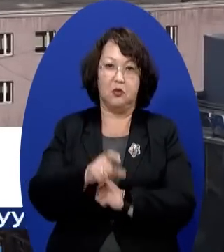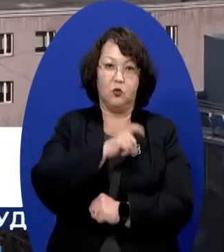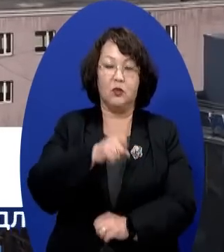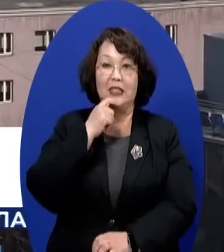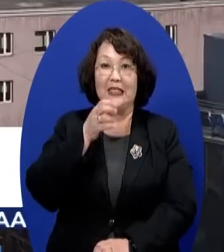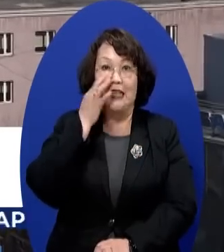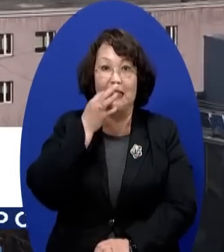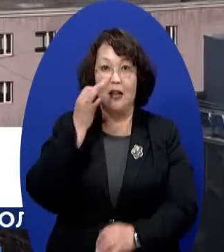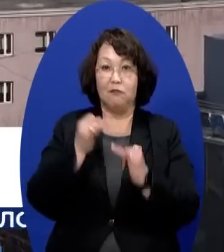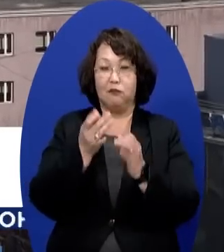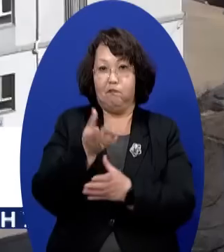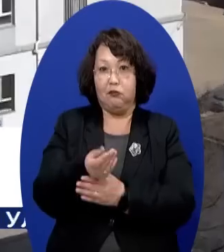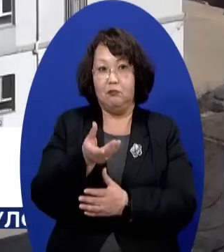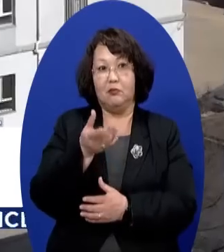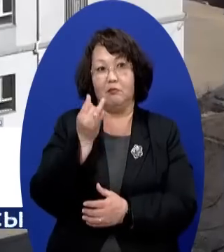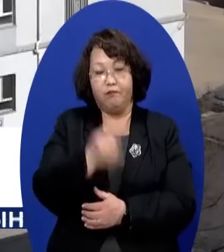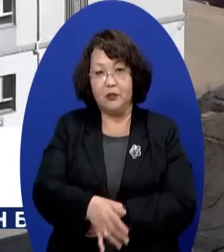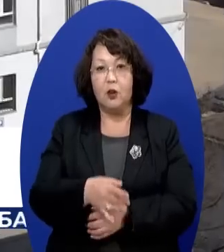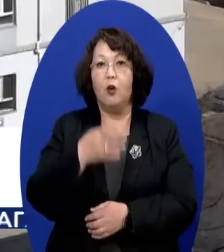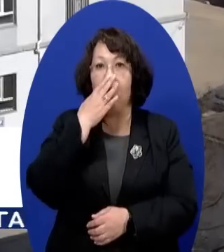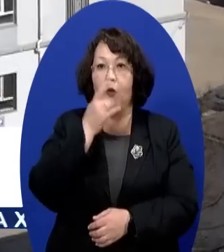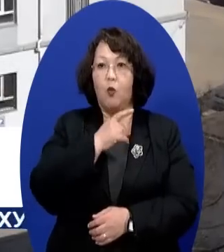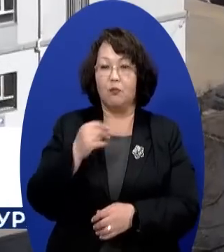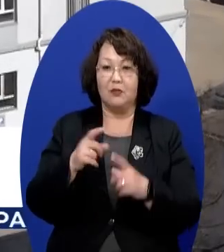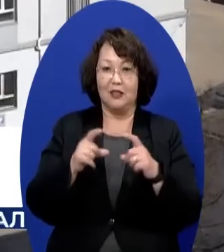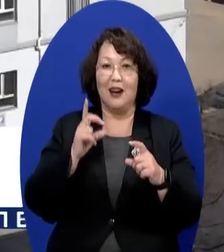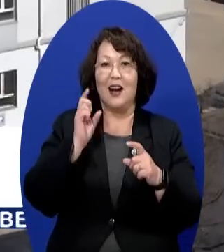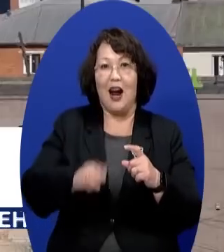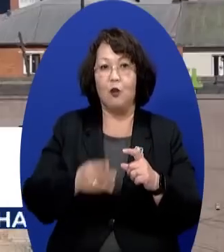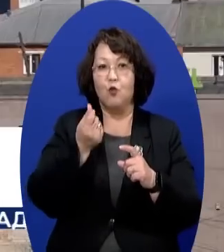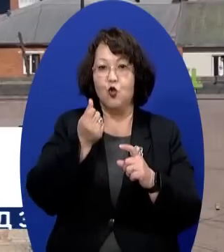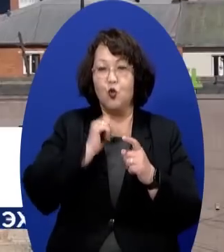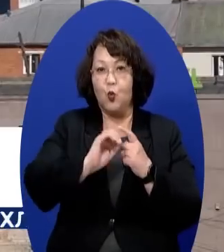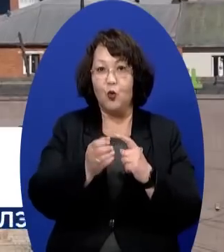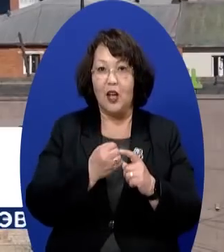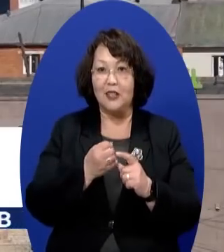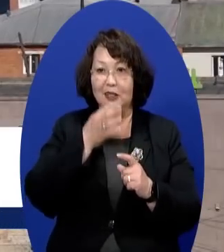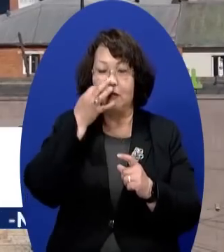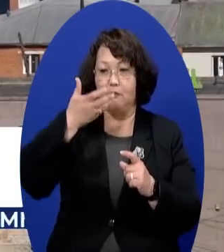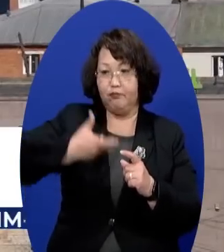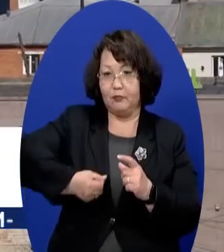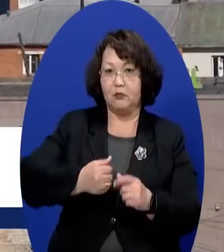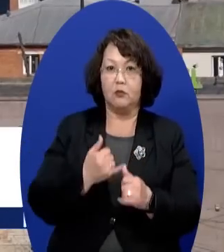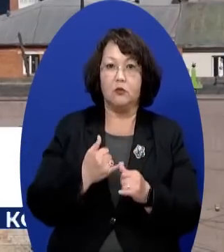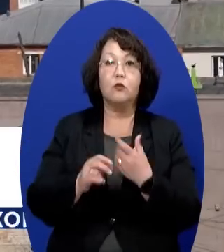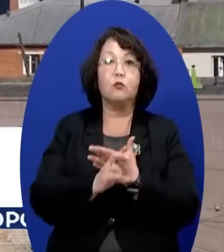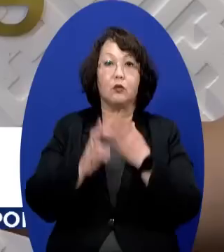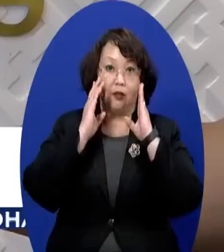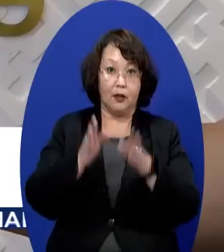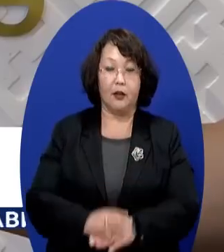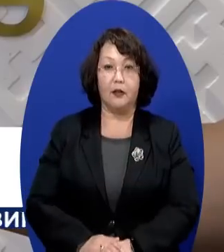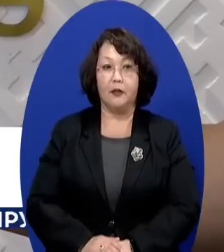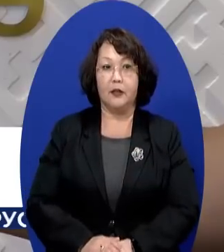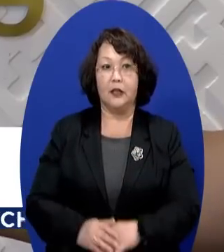Цахим заллангаас гадна хурамч картын болон гүйлгээний залланд өртөх эрсдлээс өөрсдөө хамгаалахыг анхааруулж байна.